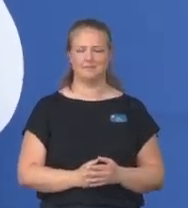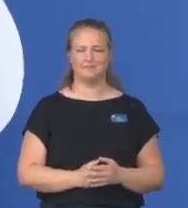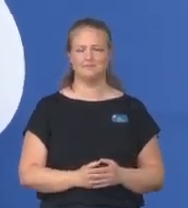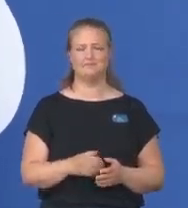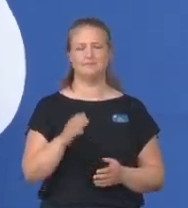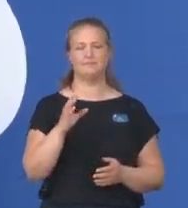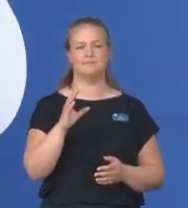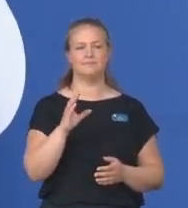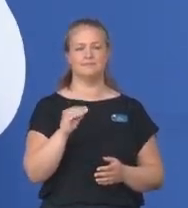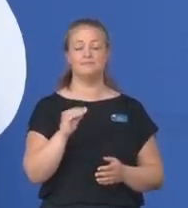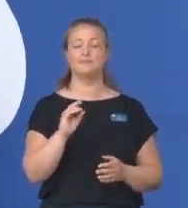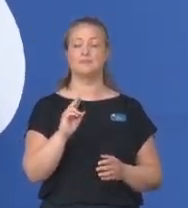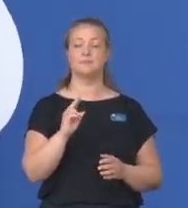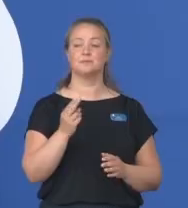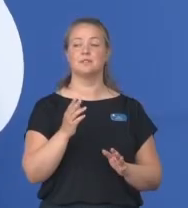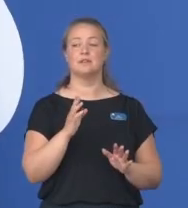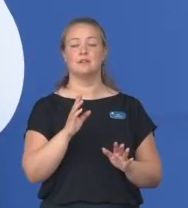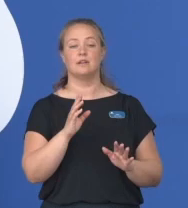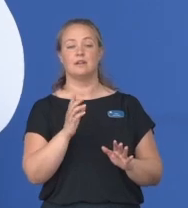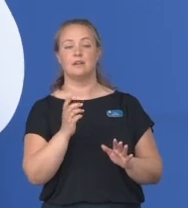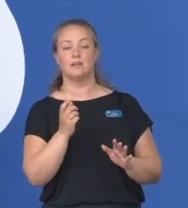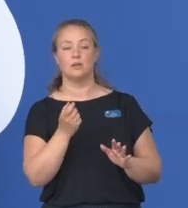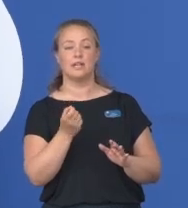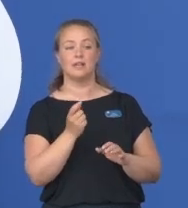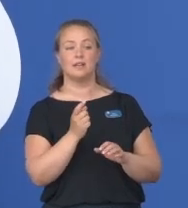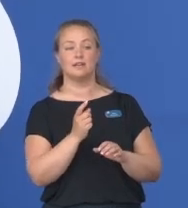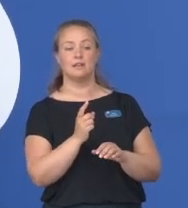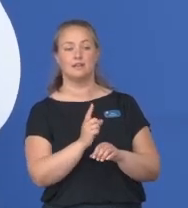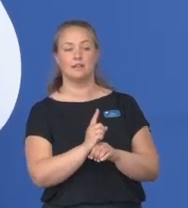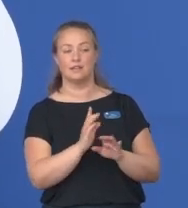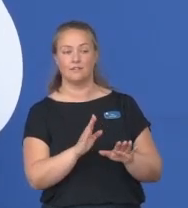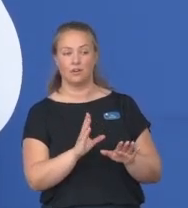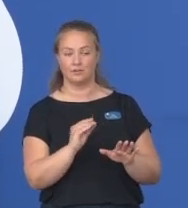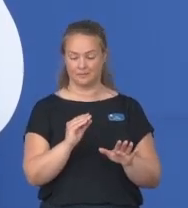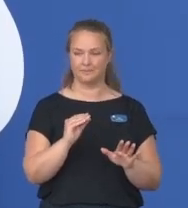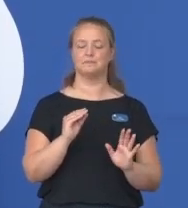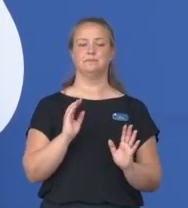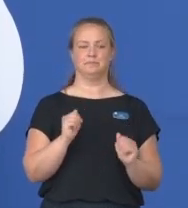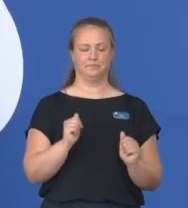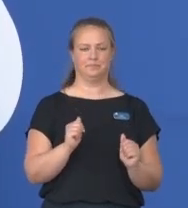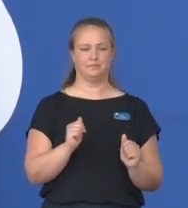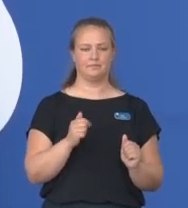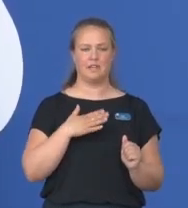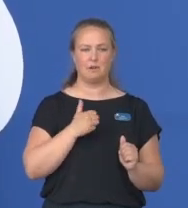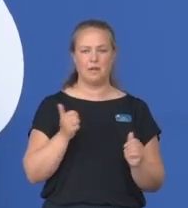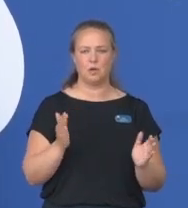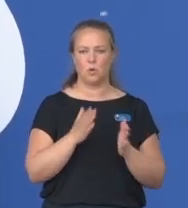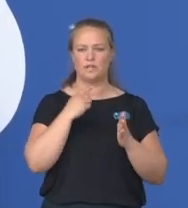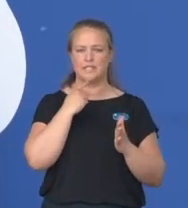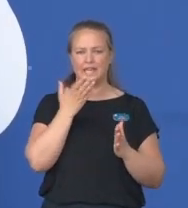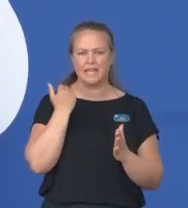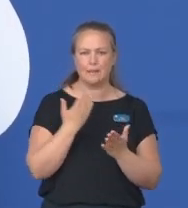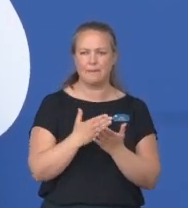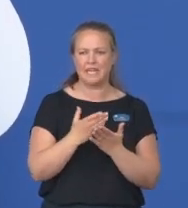Nu har vi någon minut kvar. Yes, tid. Ja, bra. Jag vill bara säga kort. Kan ni berätta kort